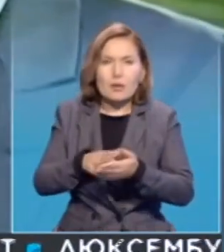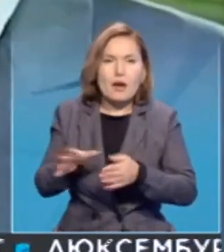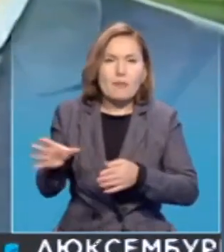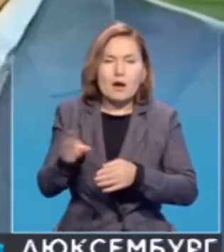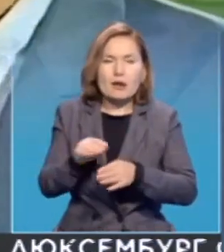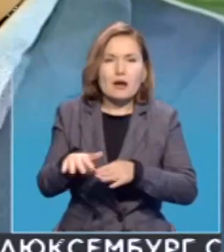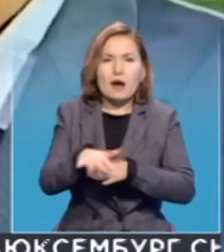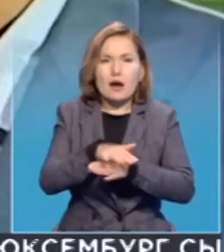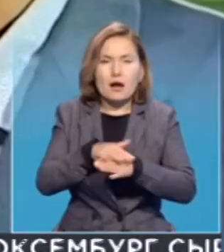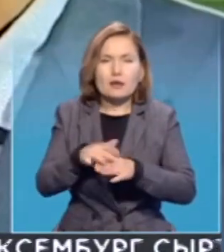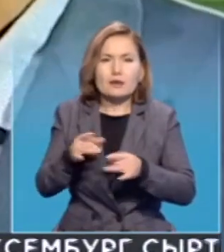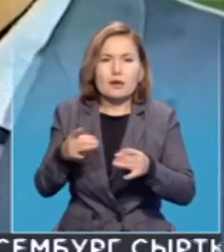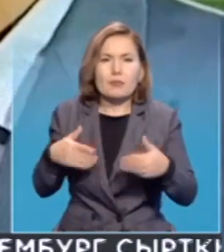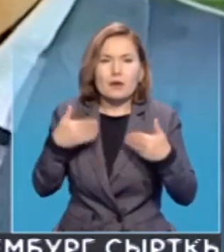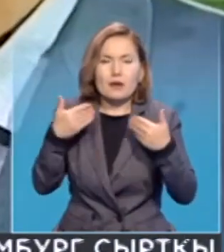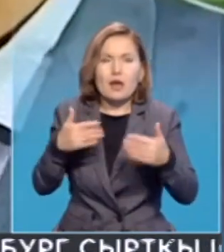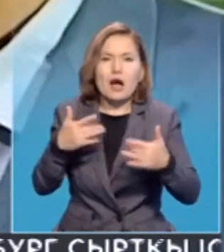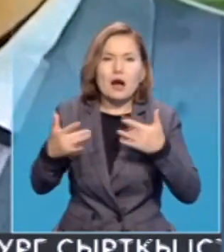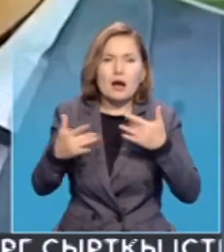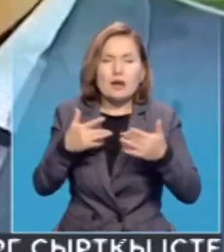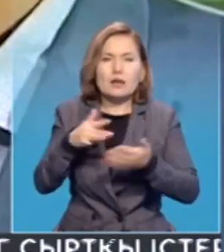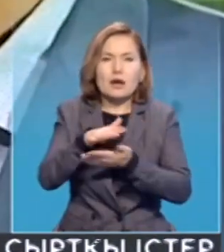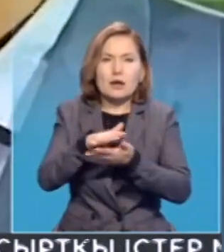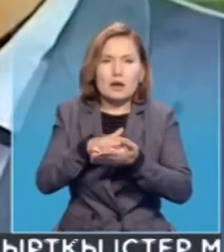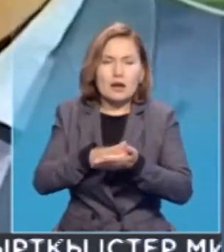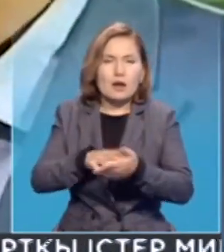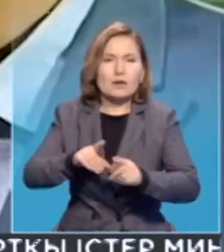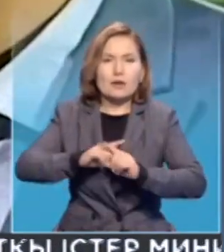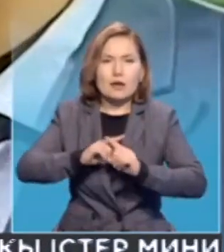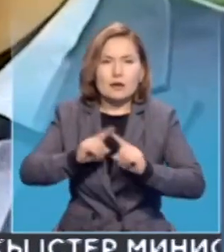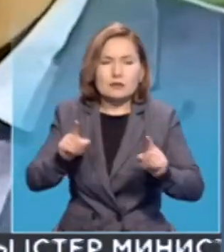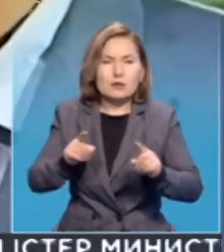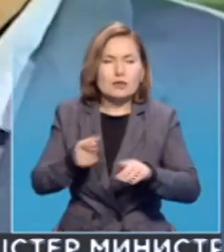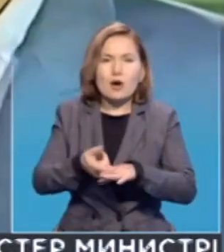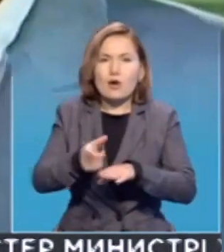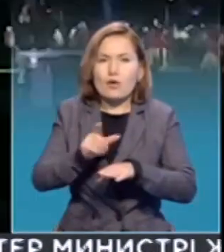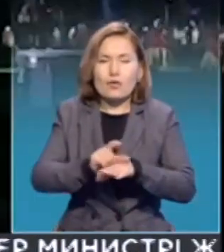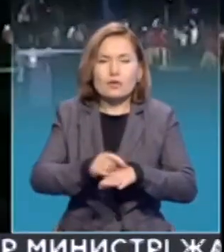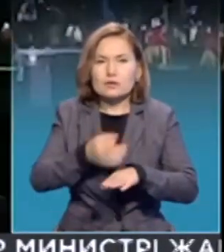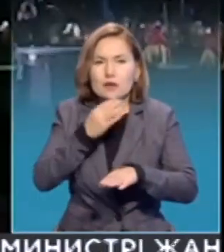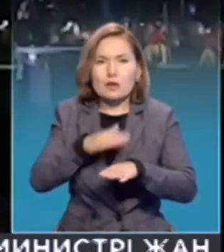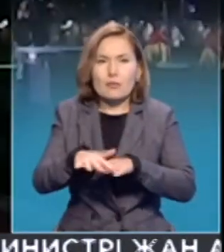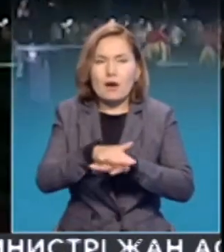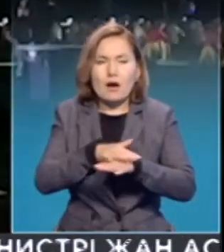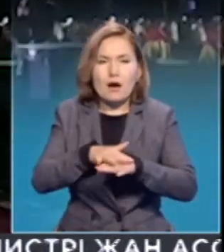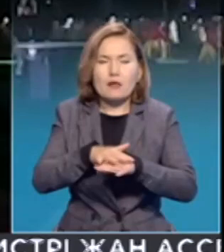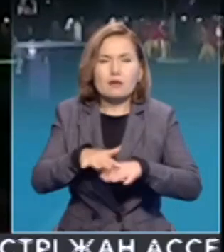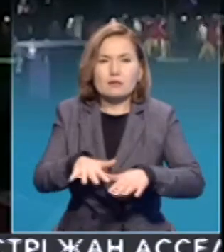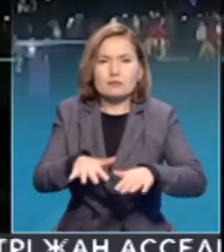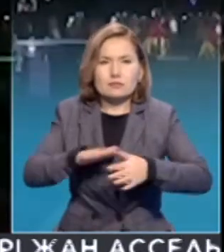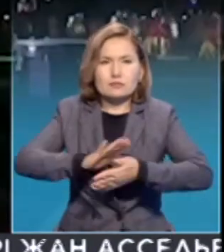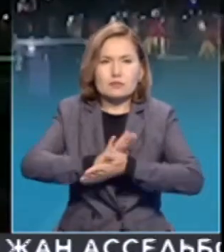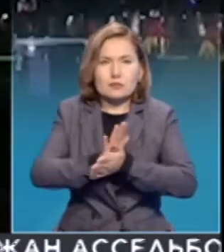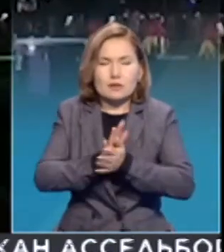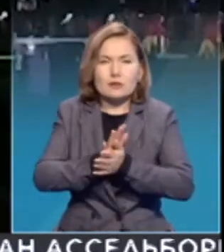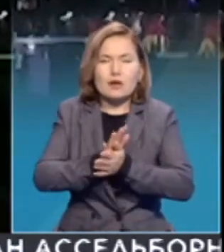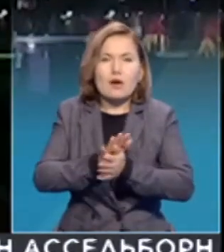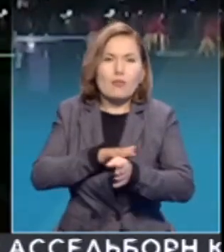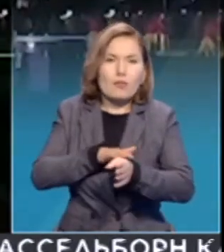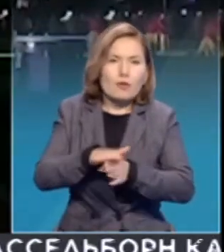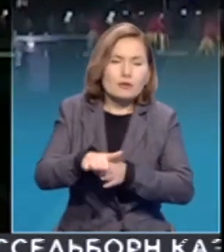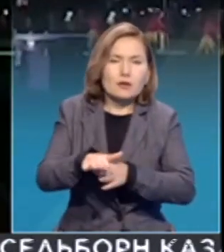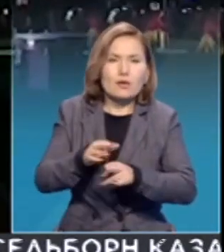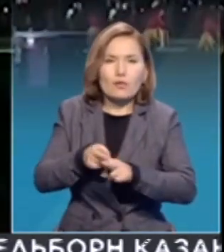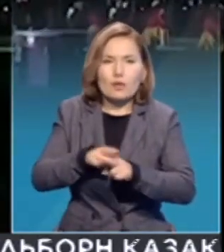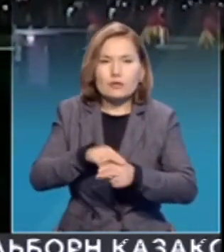жатырмыз. Бүгін осы гала концерт өте керемет деңгейде, аура керемет, стадион лық толы. Халықтың атынан барлығына алғыс